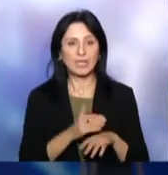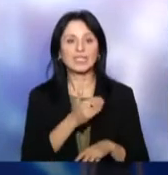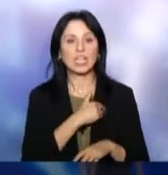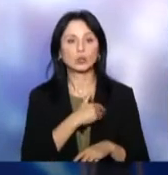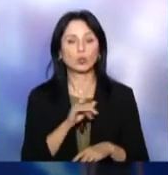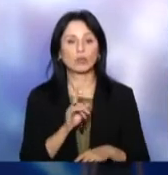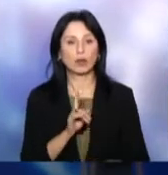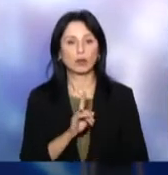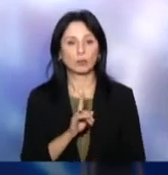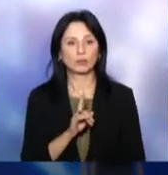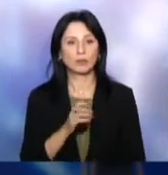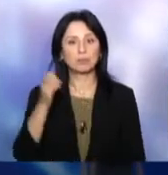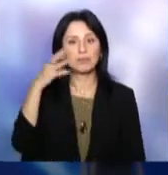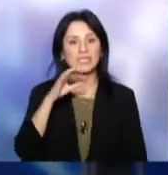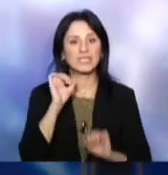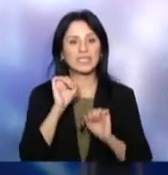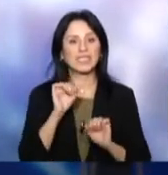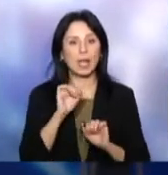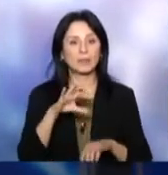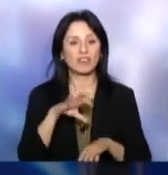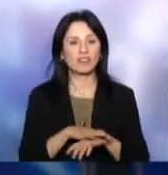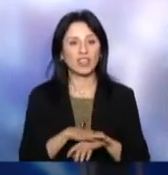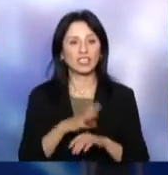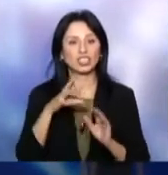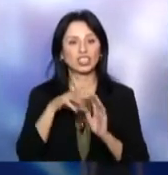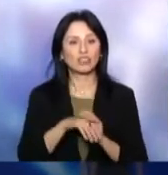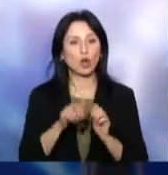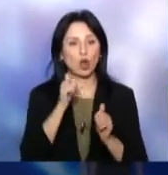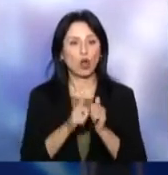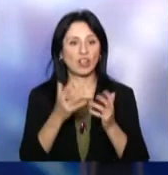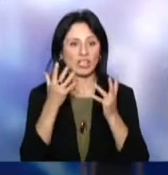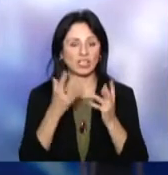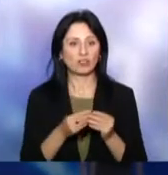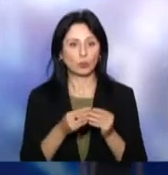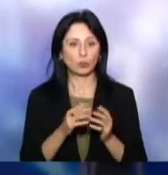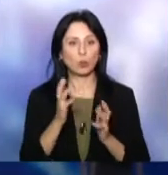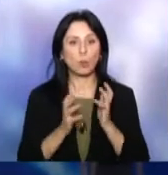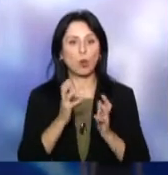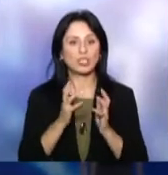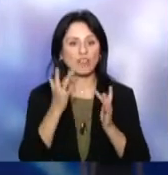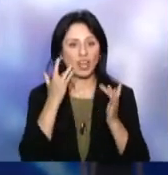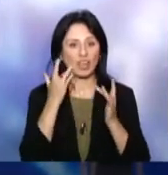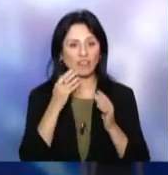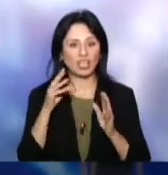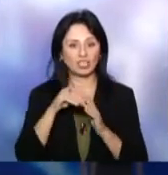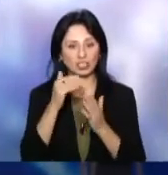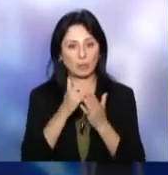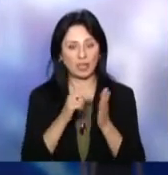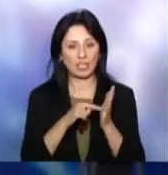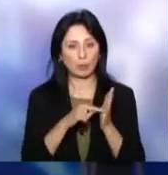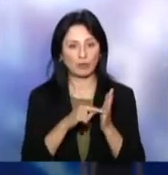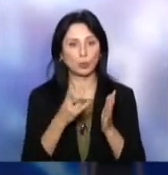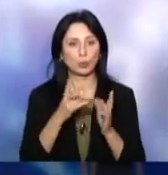სასურველია, რომ მზის დამცავი ფაქტორი შედიოდეს ყოველდღიური მოსავლელი კრემის შემადგენლობაში, იმიტომ რომ ჩვენ